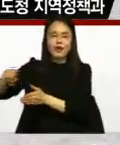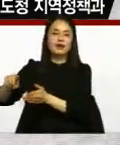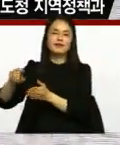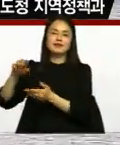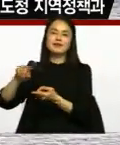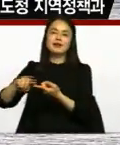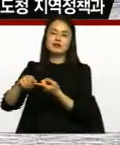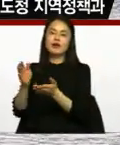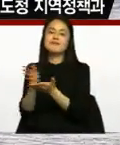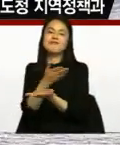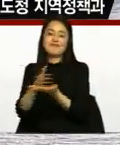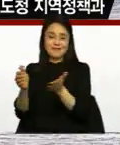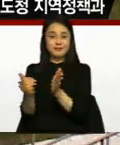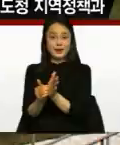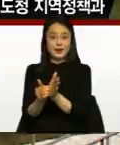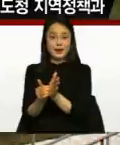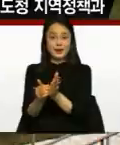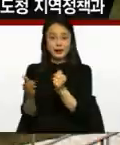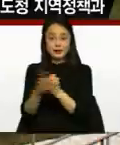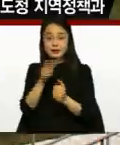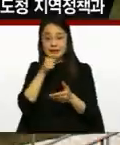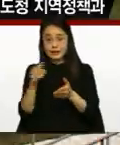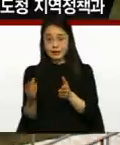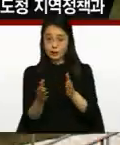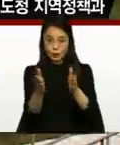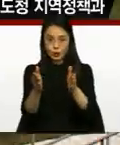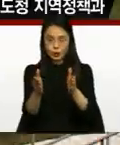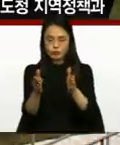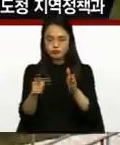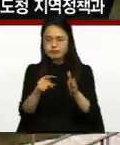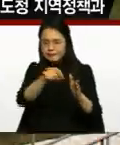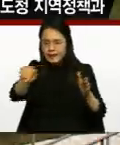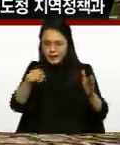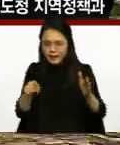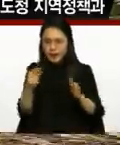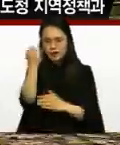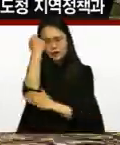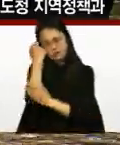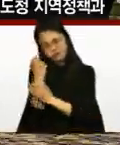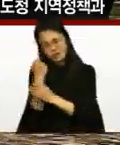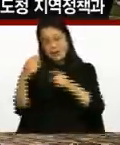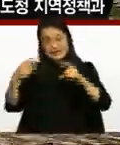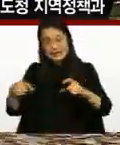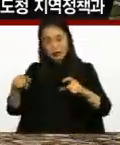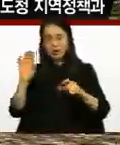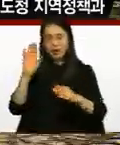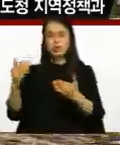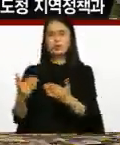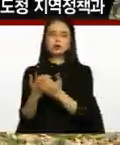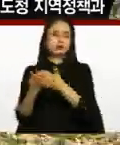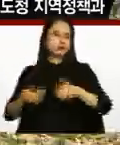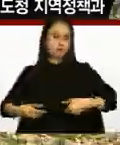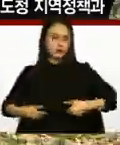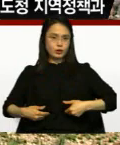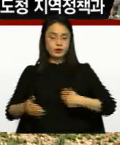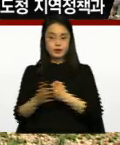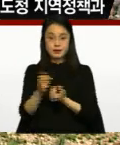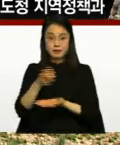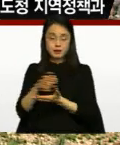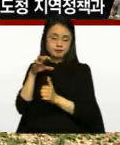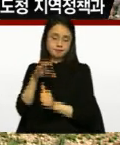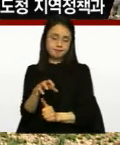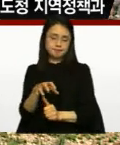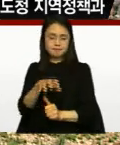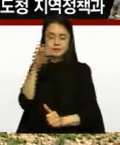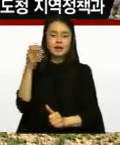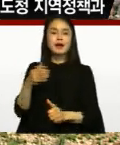경기도는 기재부에서도 이미 도내 낙후 지역을 발전시켜야 할 필요성에 대해서 인식한